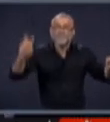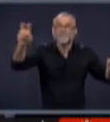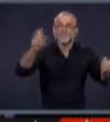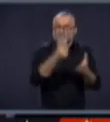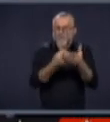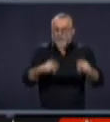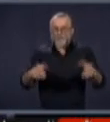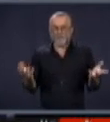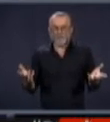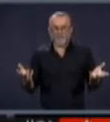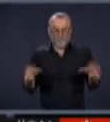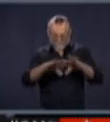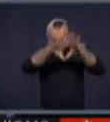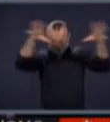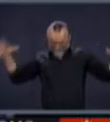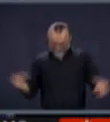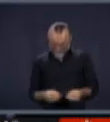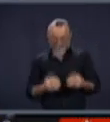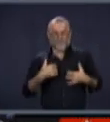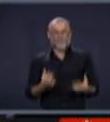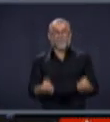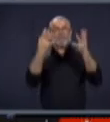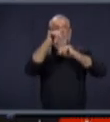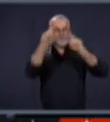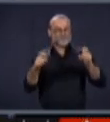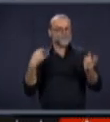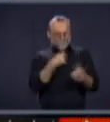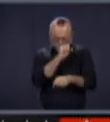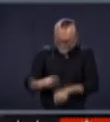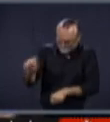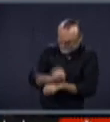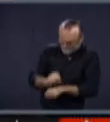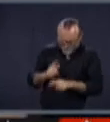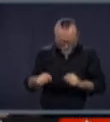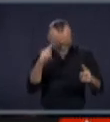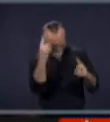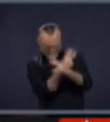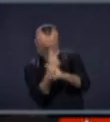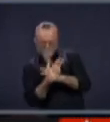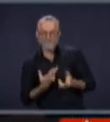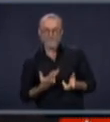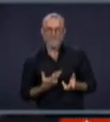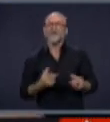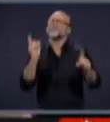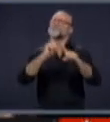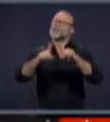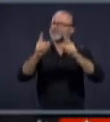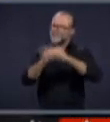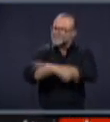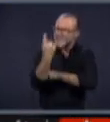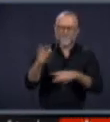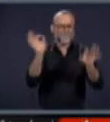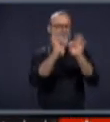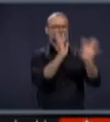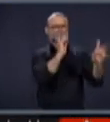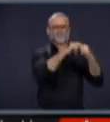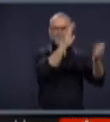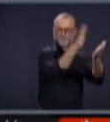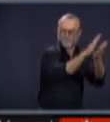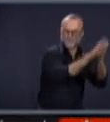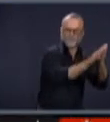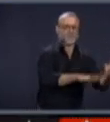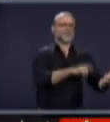le tourisme. Alors, ce sont des questions sur lesquelles nous avons encore à travailler, mais il est important d'abord de